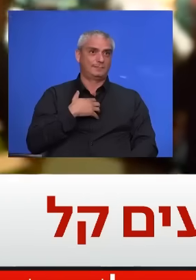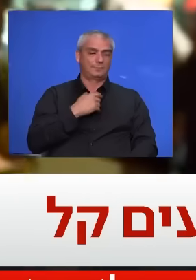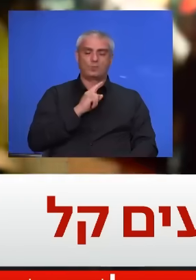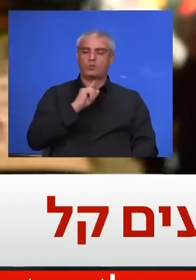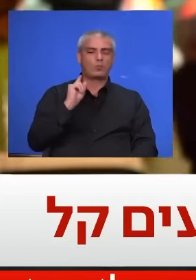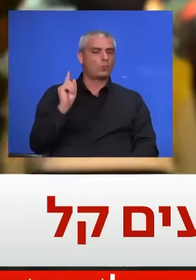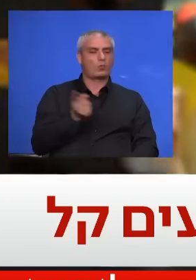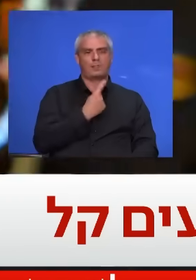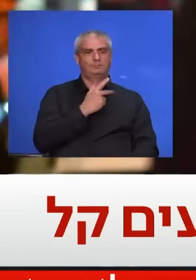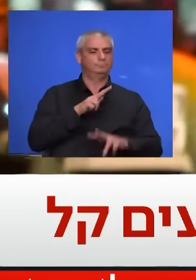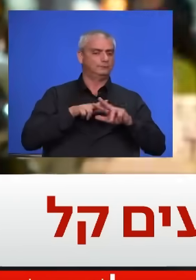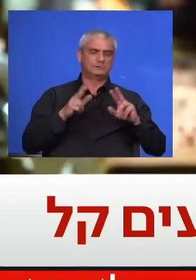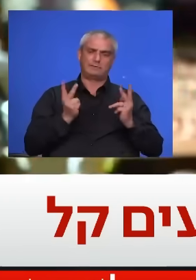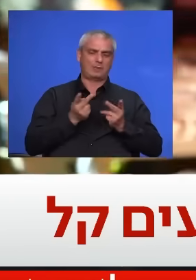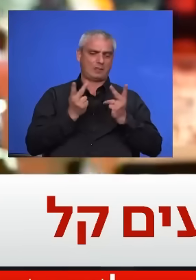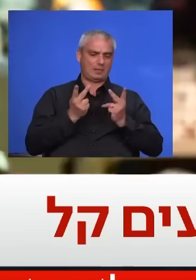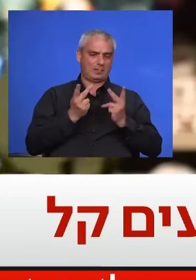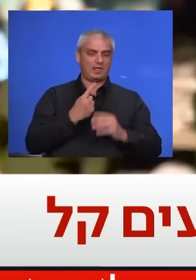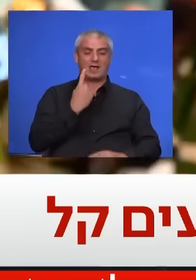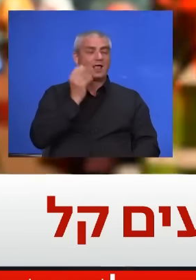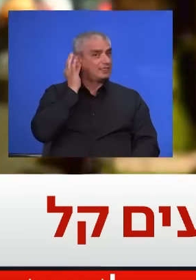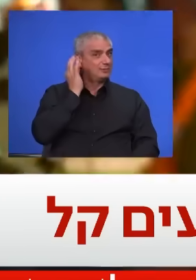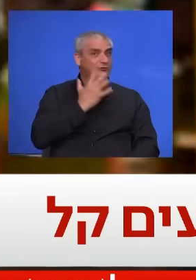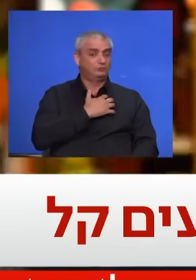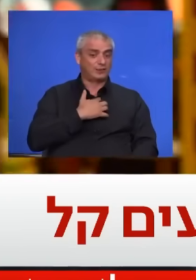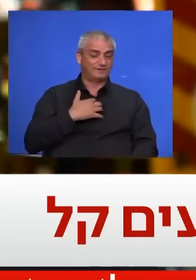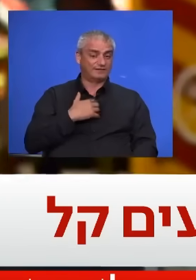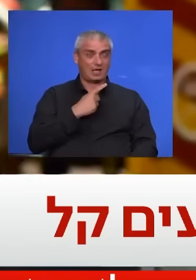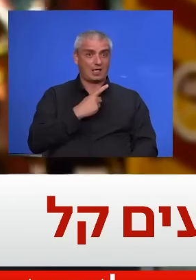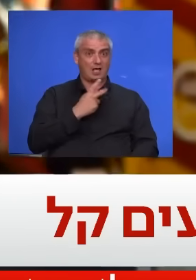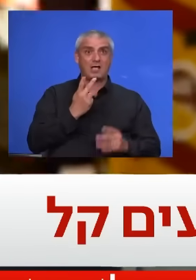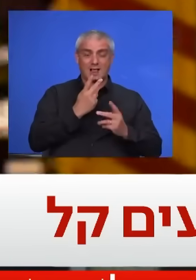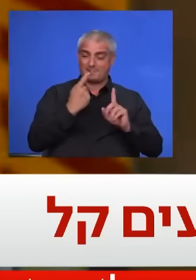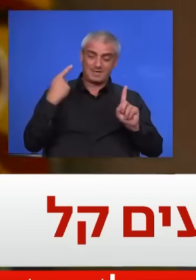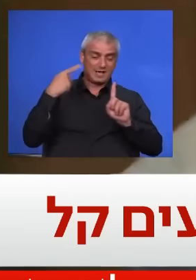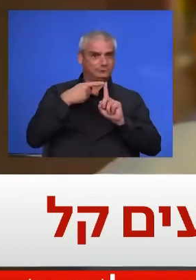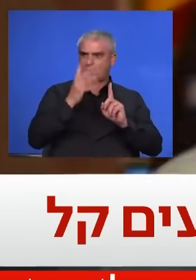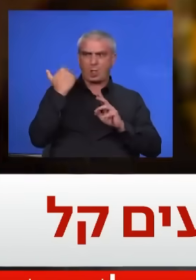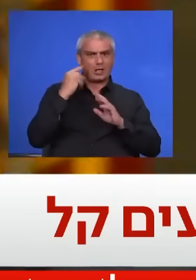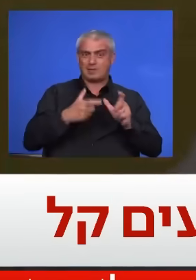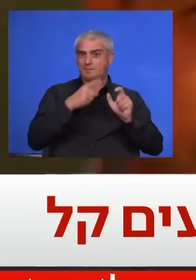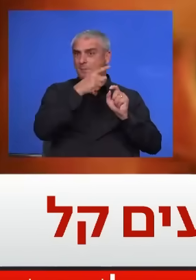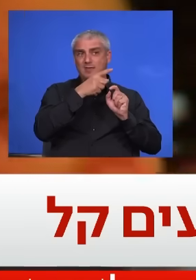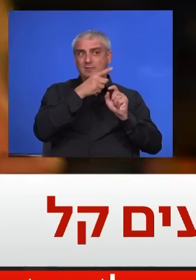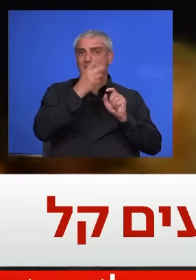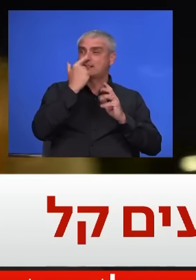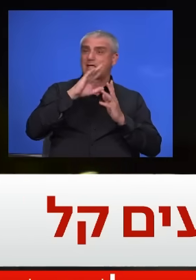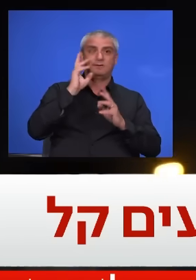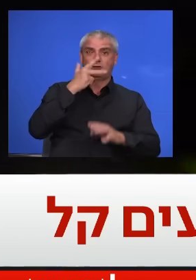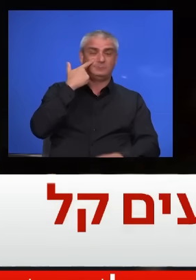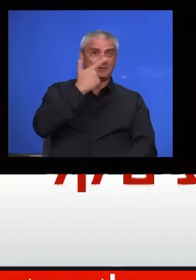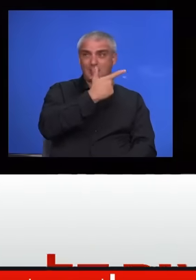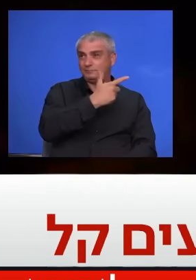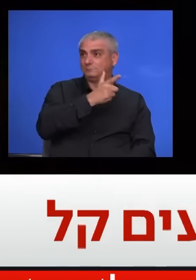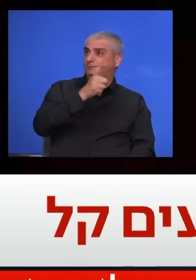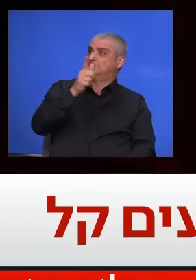במצב קל. אגב, אחת הנפצעות שנפצעה קל מרסיס בכלל לא הייתה בבניין הזה, אלא אם שי הצלם ייקח, נעשה את הסיבוב, אלא